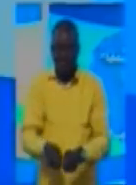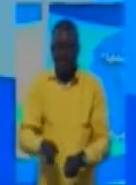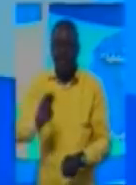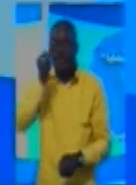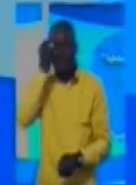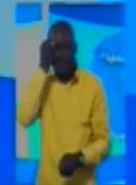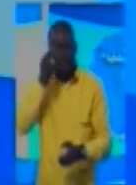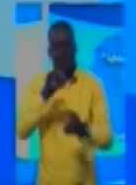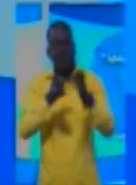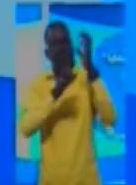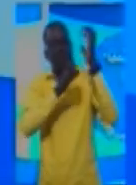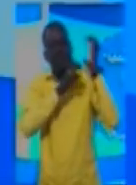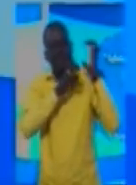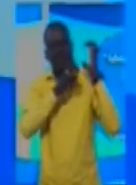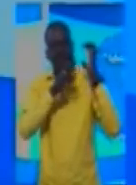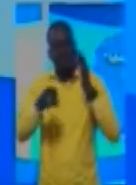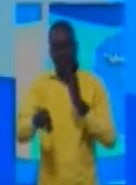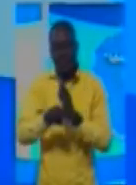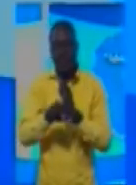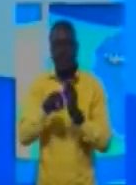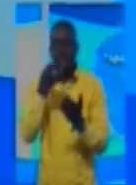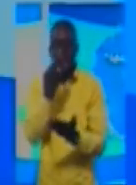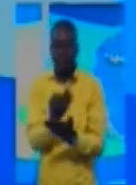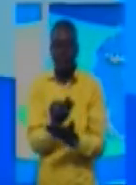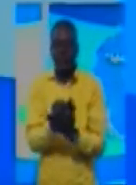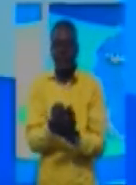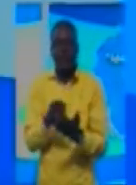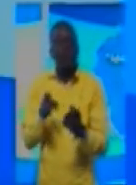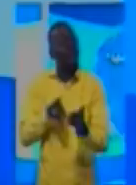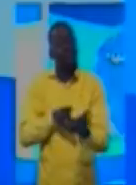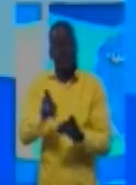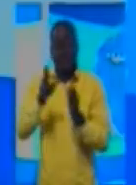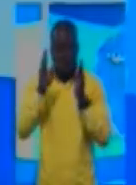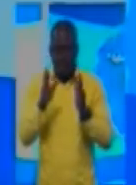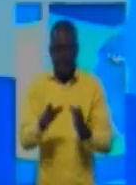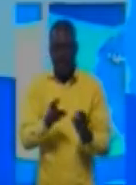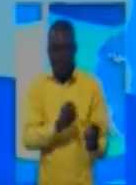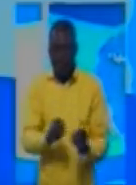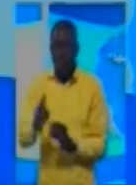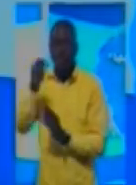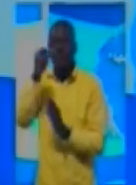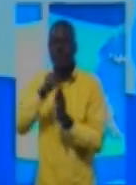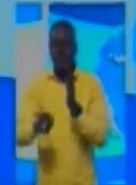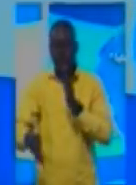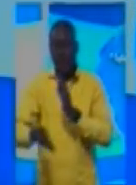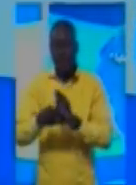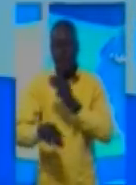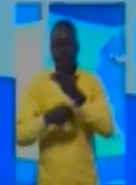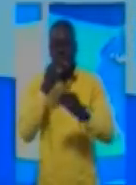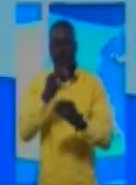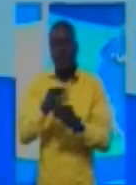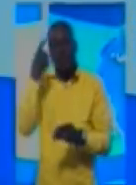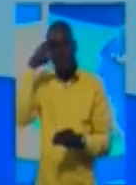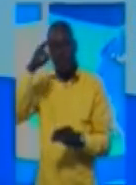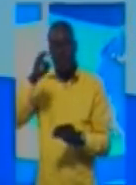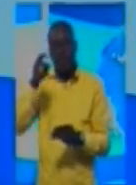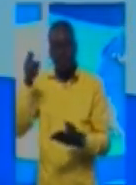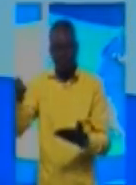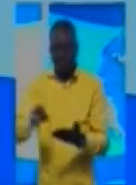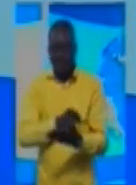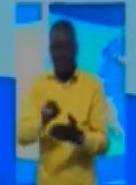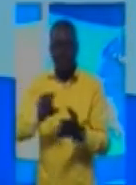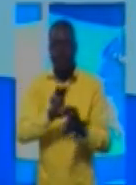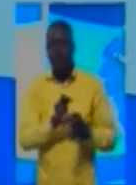charge donc de l'économie des finances et la directrice des opérations de la Banque mondiale pour le Burkina Faso signent l'accord de